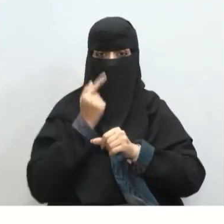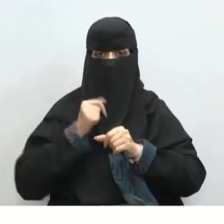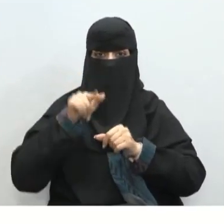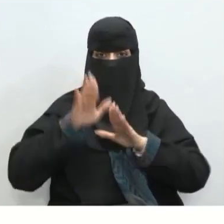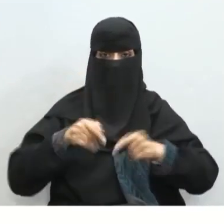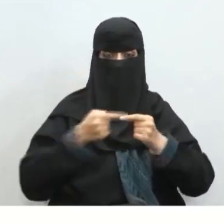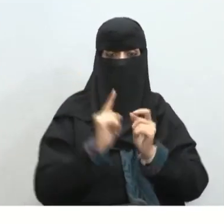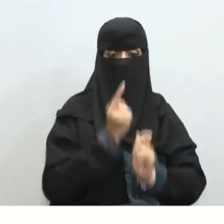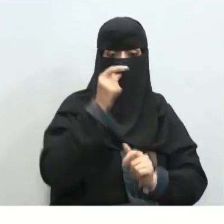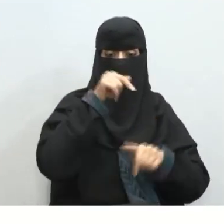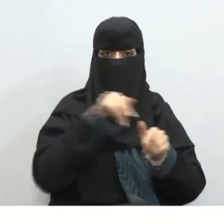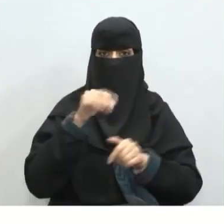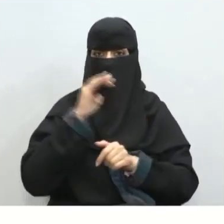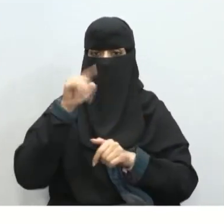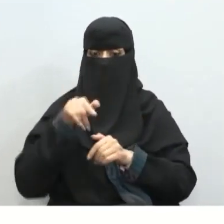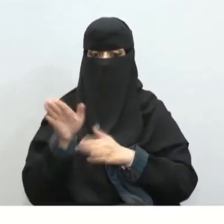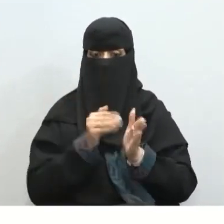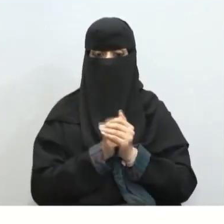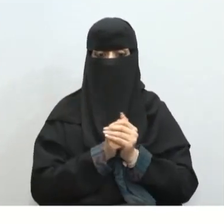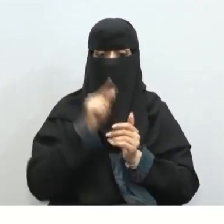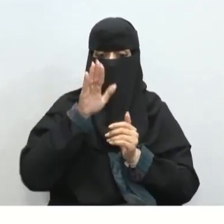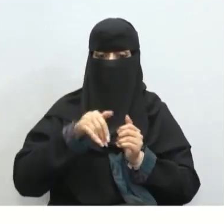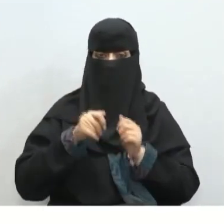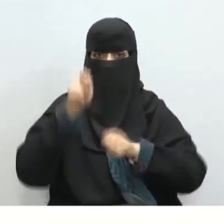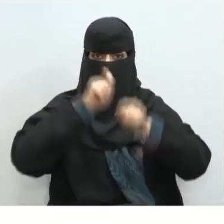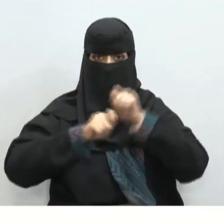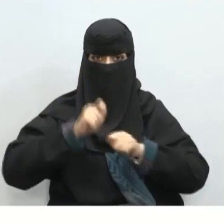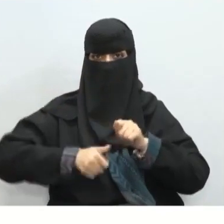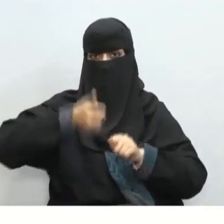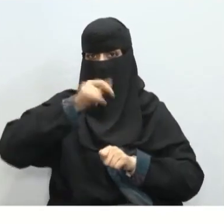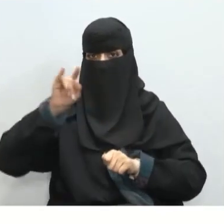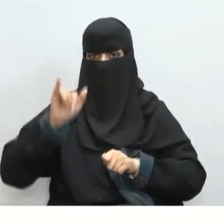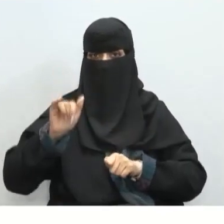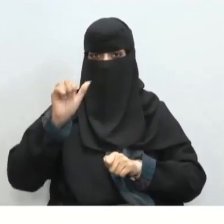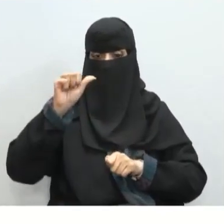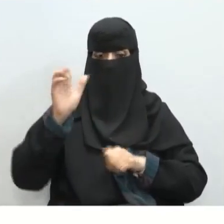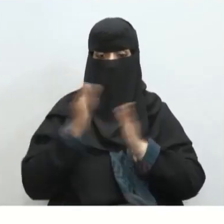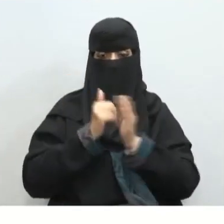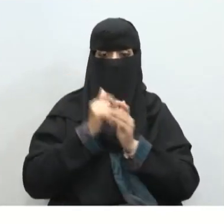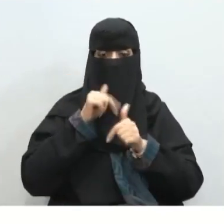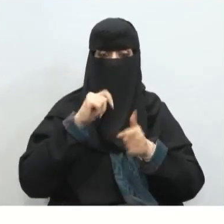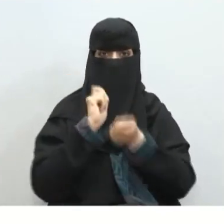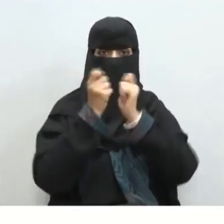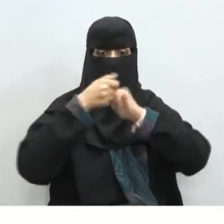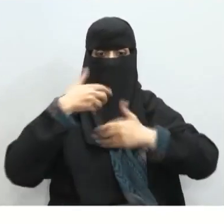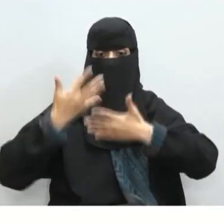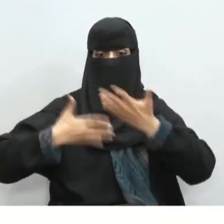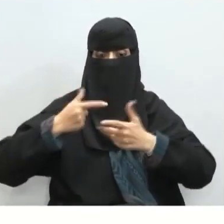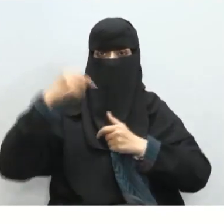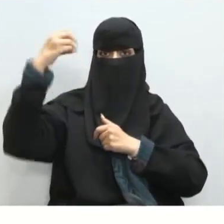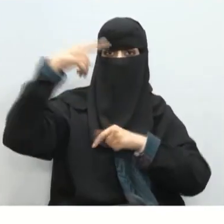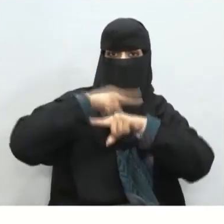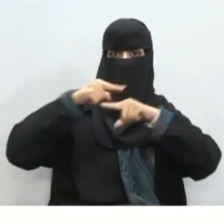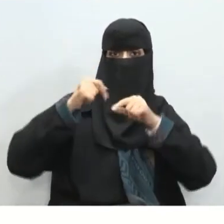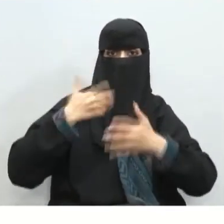الذاتيه التغذي والصحيح نسميها بعمليات الايض تتحول الطاقه الضوئيه